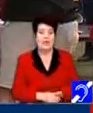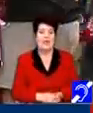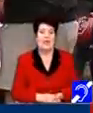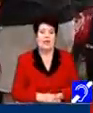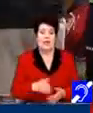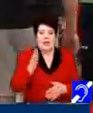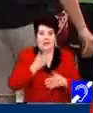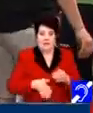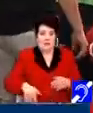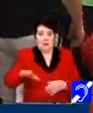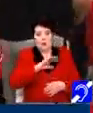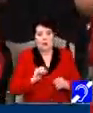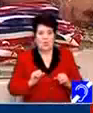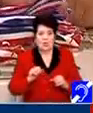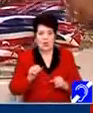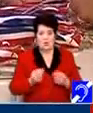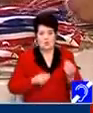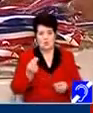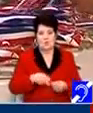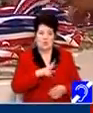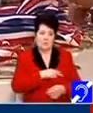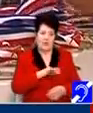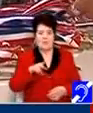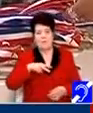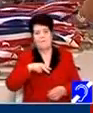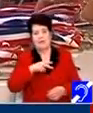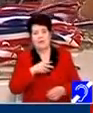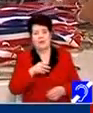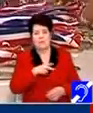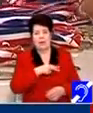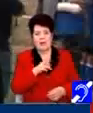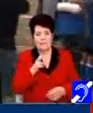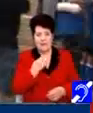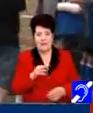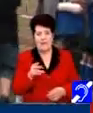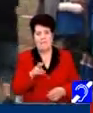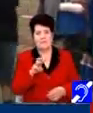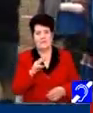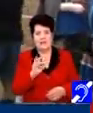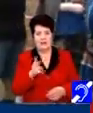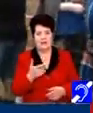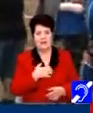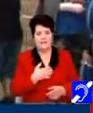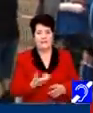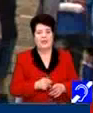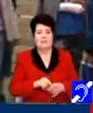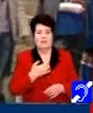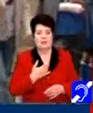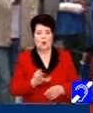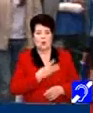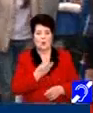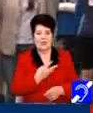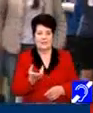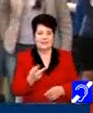final, toți jucătorii au primit medalii și premii din partea organizatorilor. Acest cadou înseamnă pentru noi